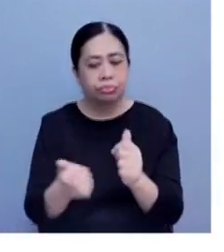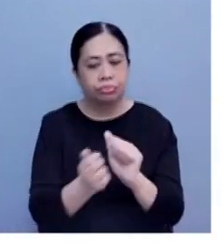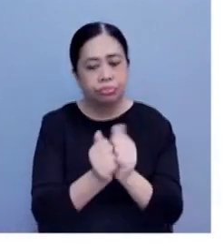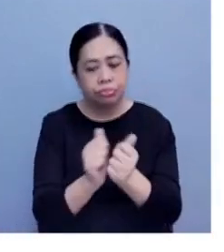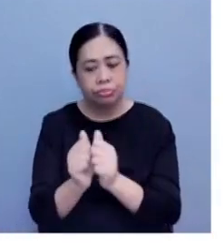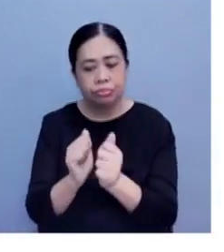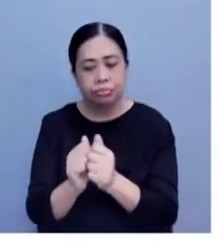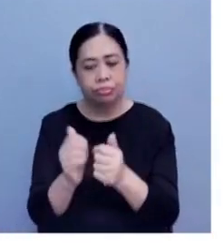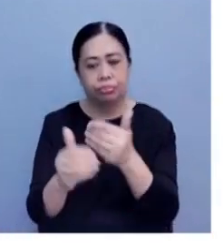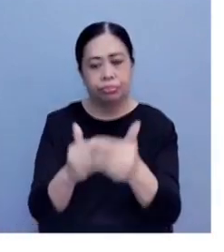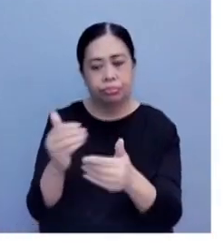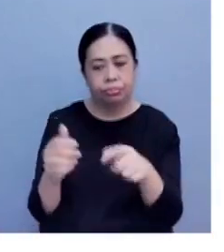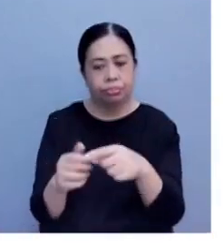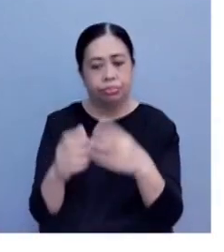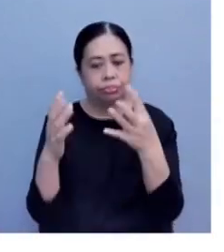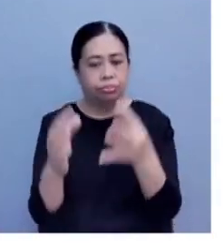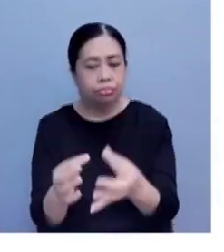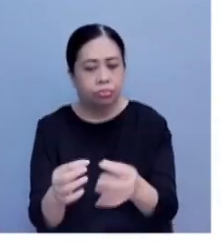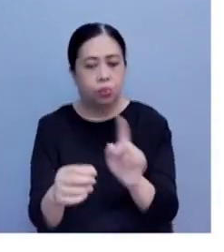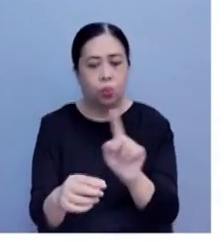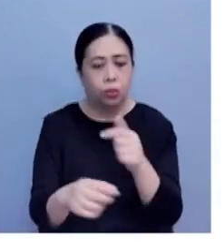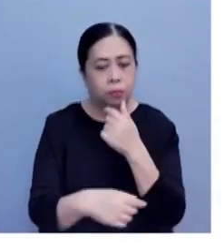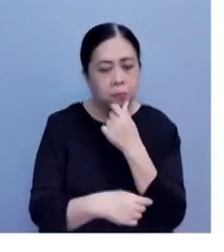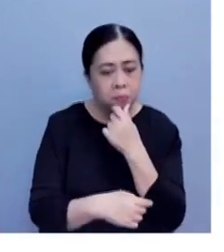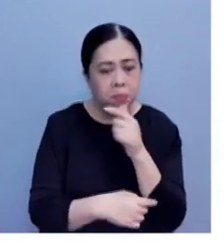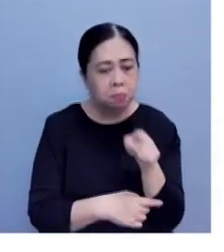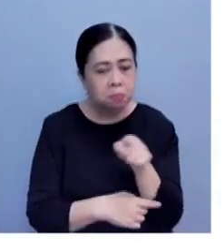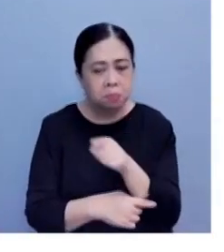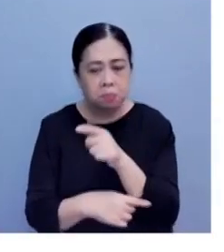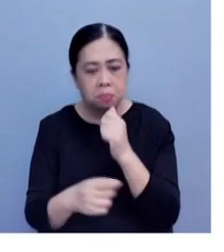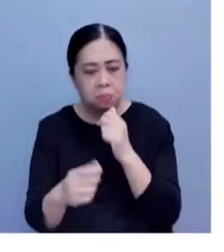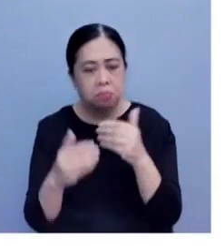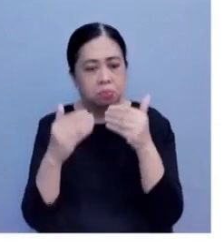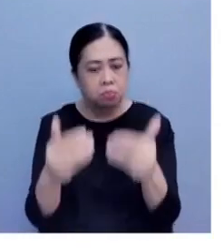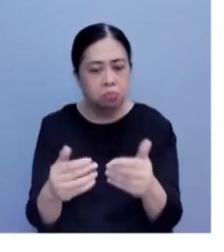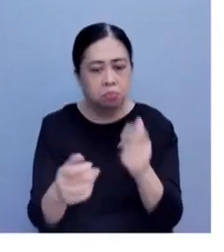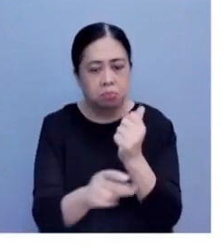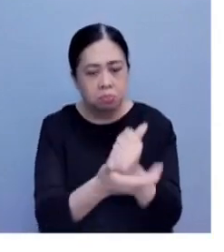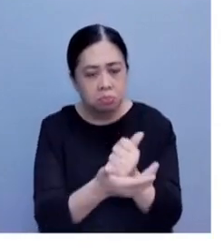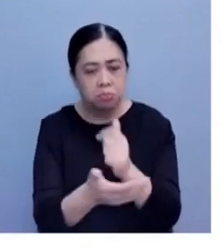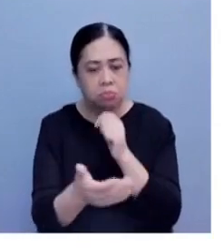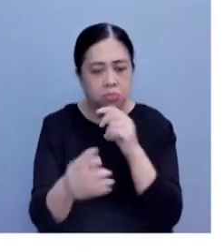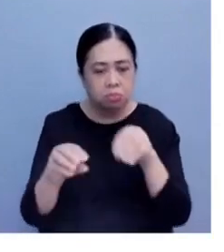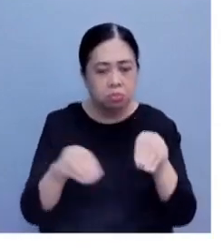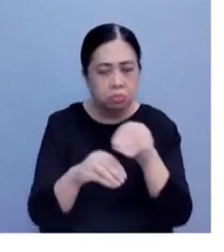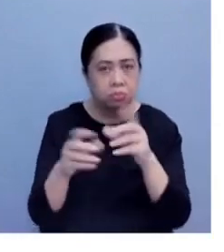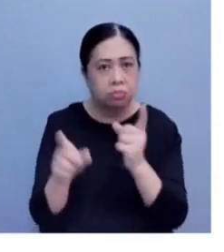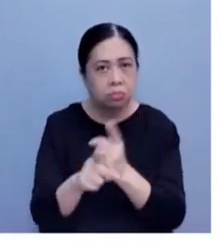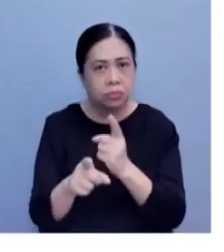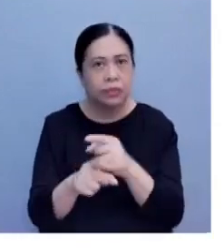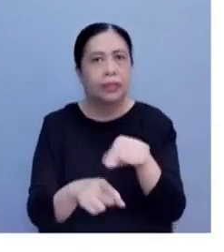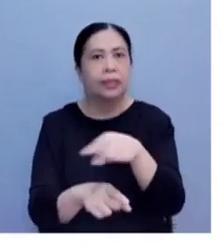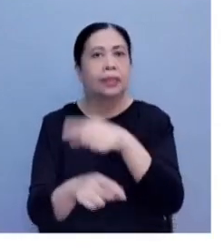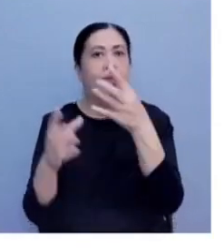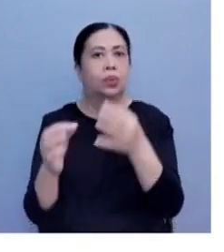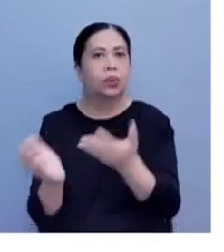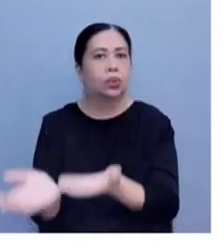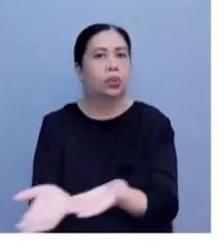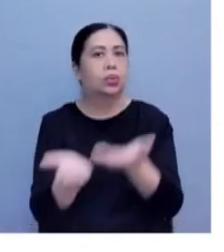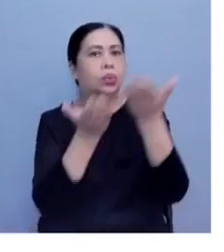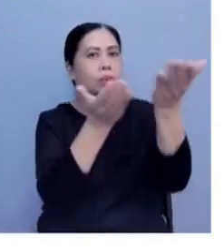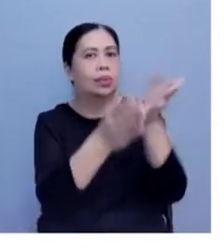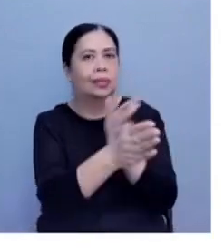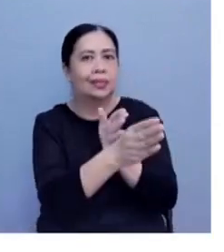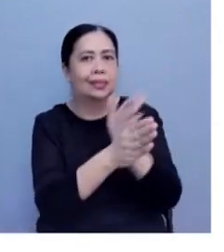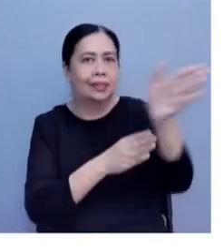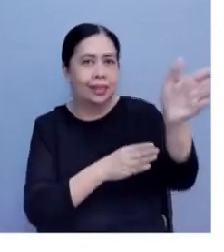ipoprocess niya, magde-decide alin ang mag-move forward, alin ang hindi. At yun ang kanilang dadalhin, diretsyo